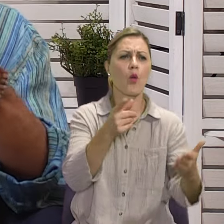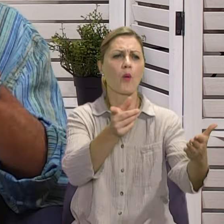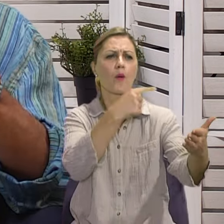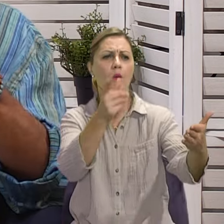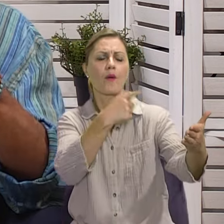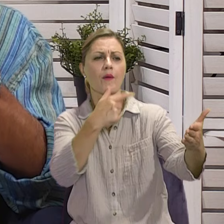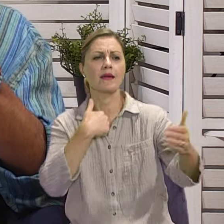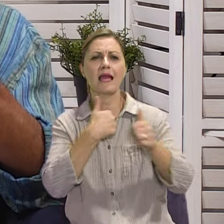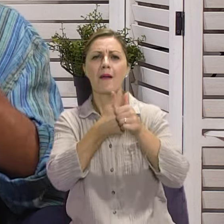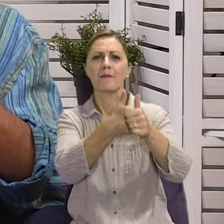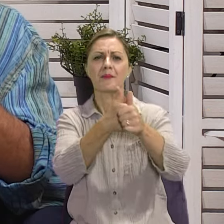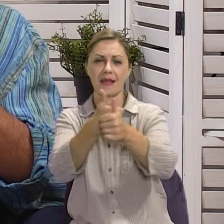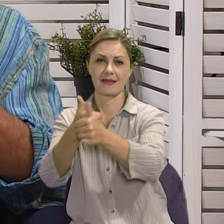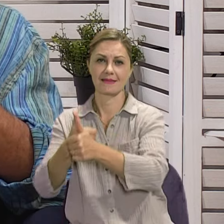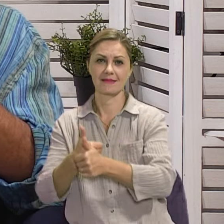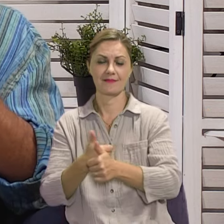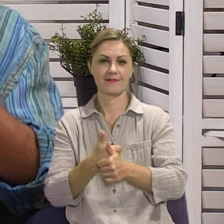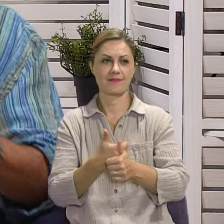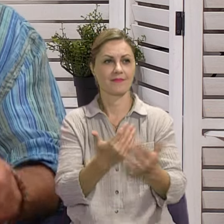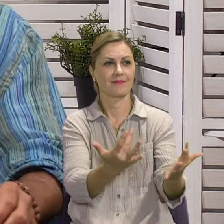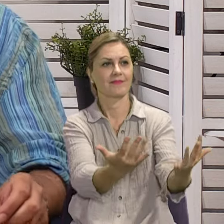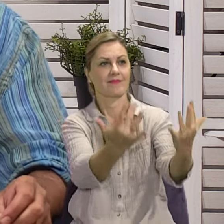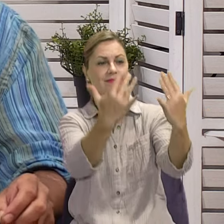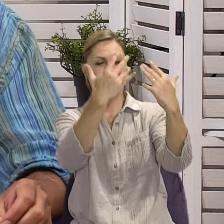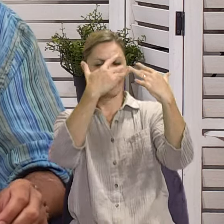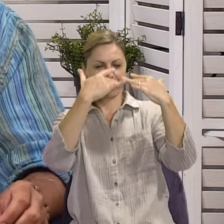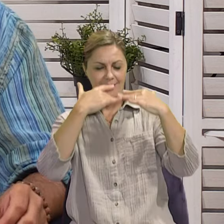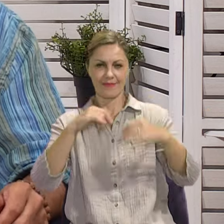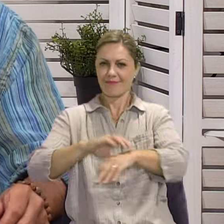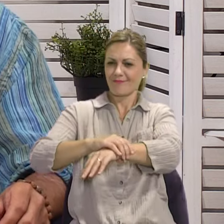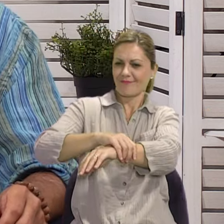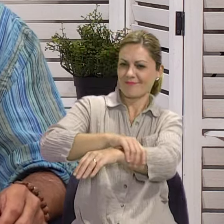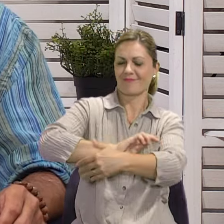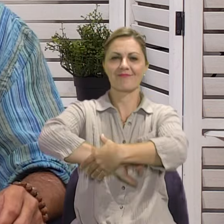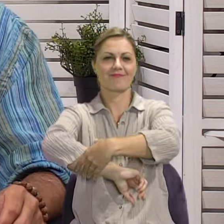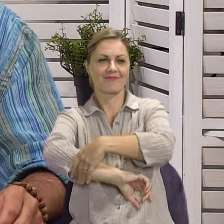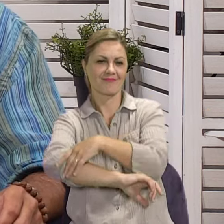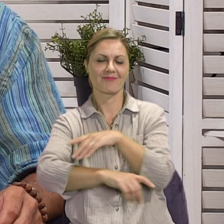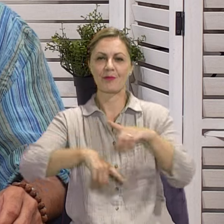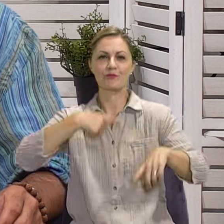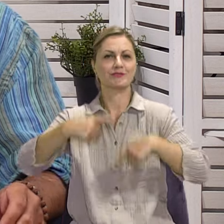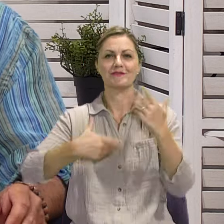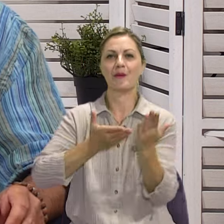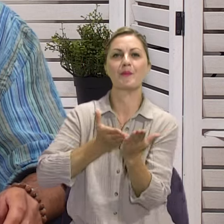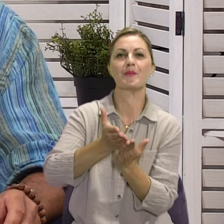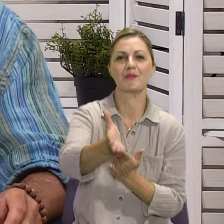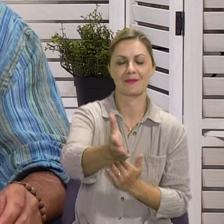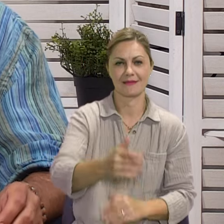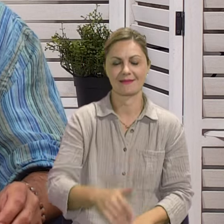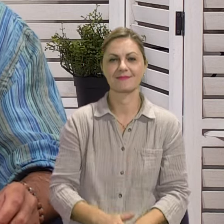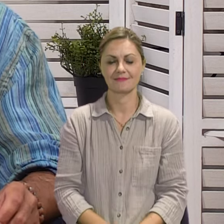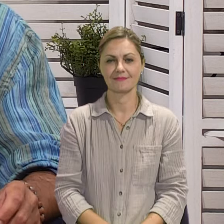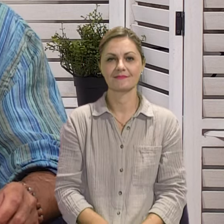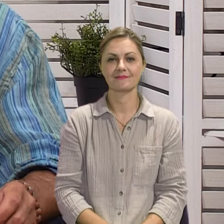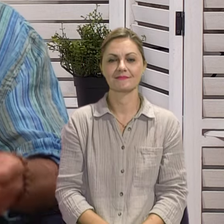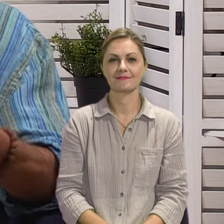vi ćete uvijek naći razlog da ste baš, da je on vaš kompozitor. I guštat u tome zapravo. Uživat ćete